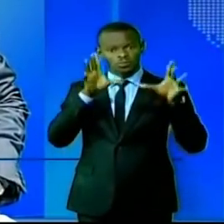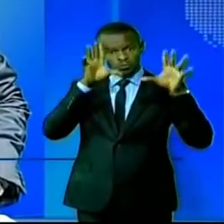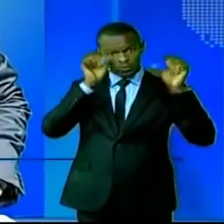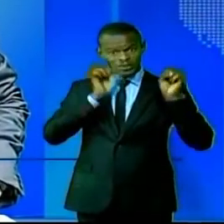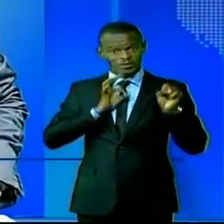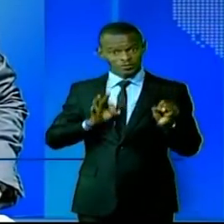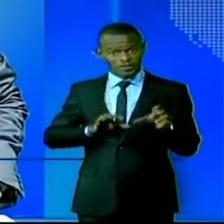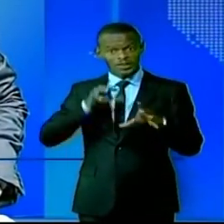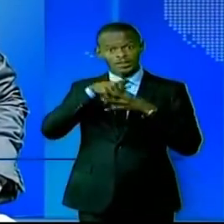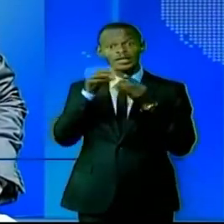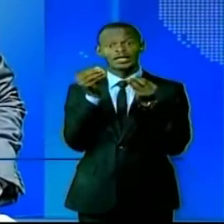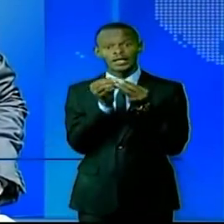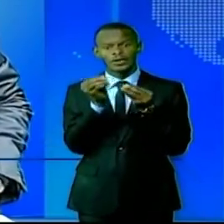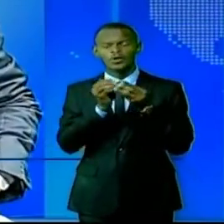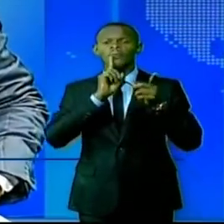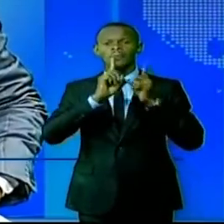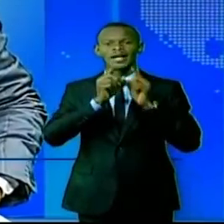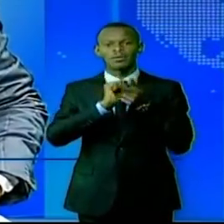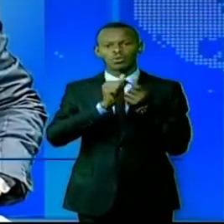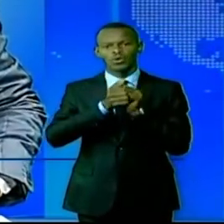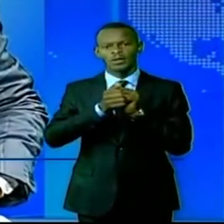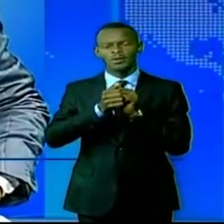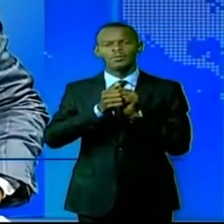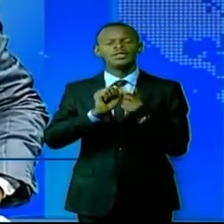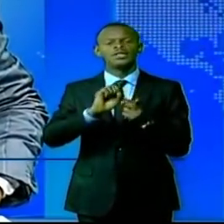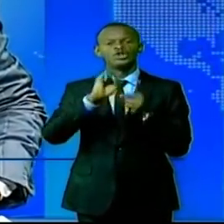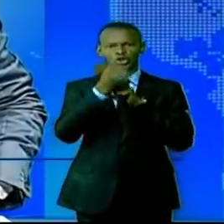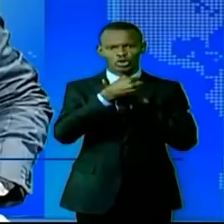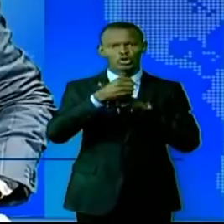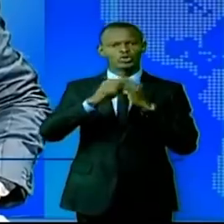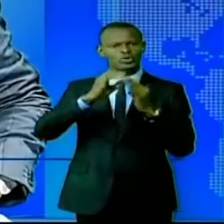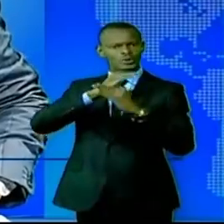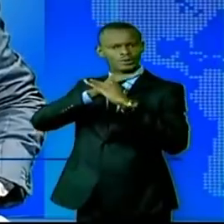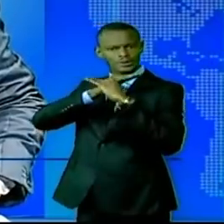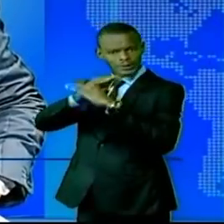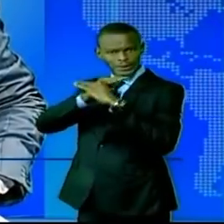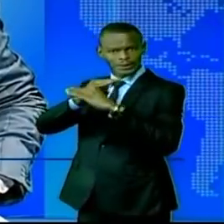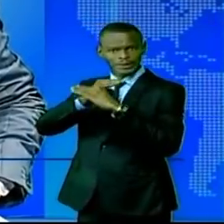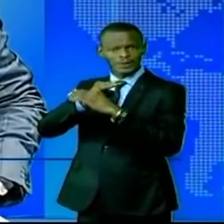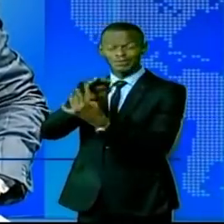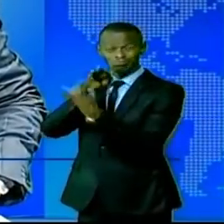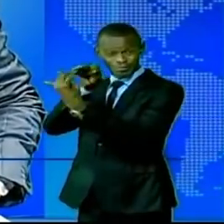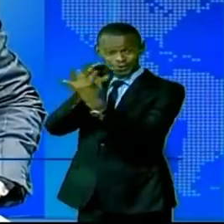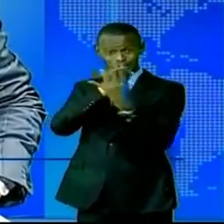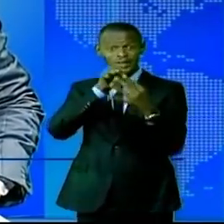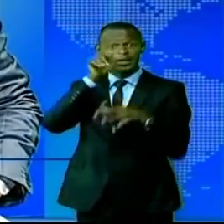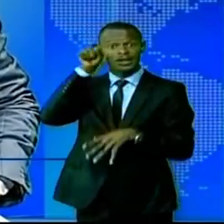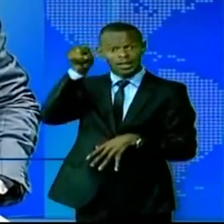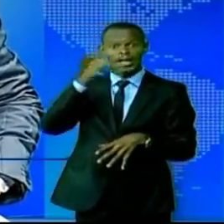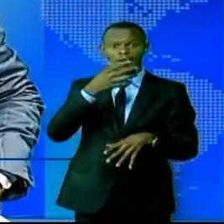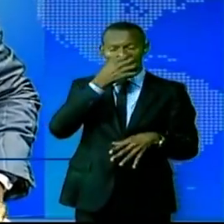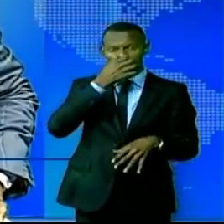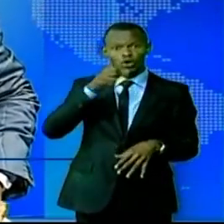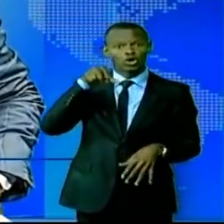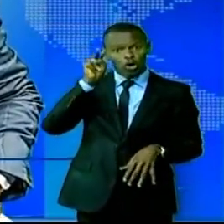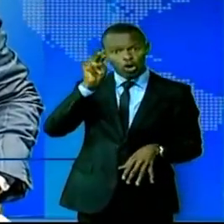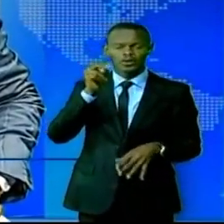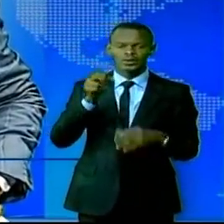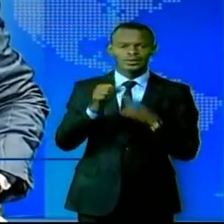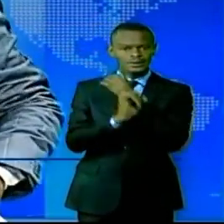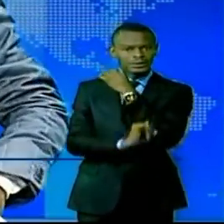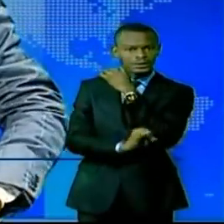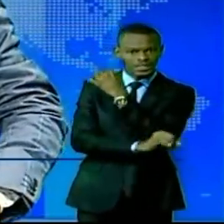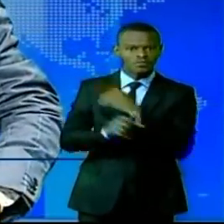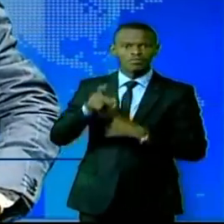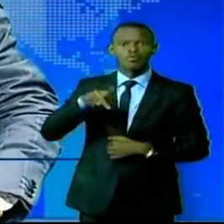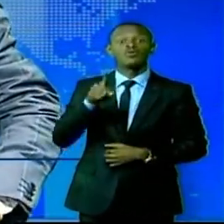La situation sécuritaire qui prévaut dans les provinces du Nord Kivu et de l'Ituri sous état de siège. Seul point